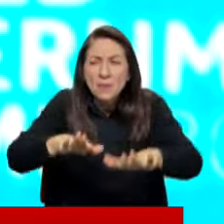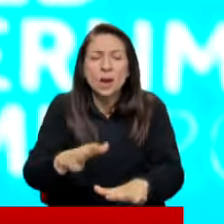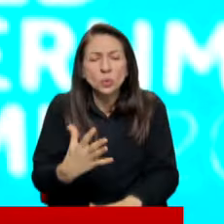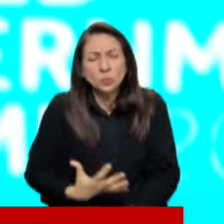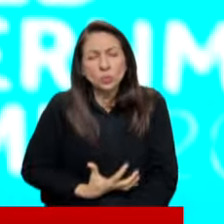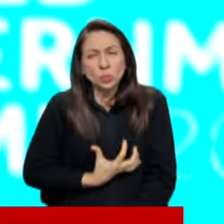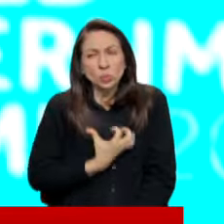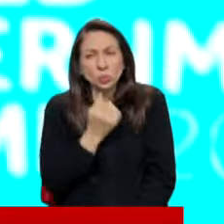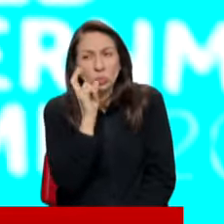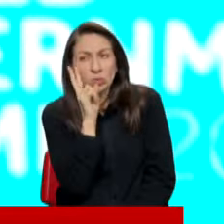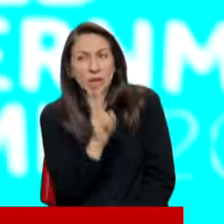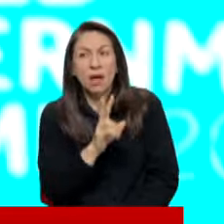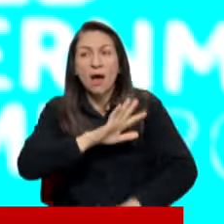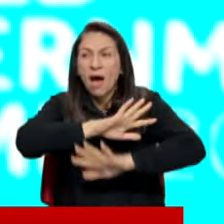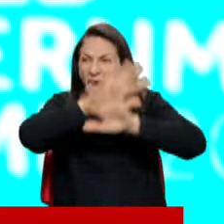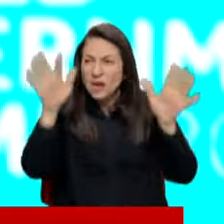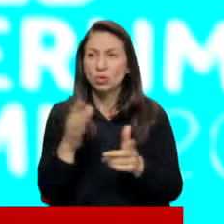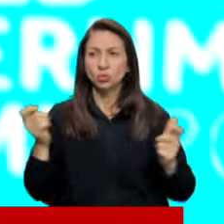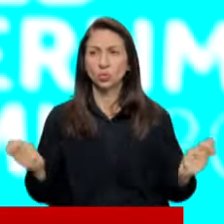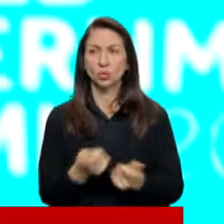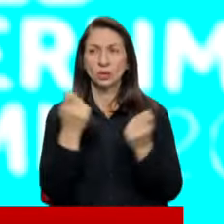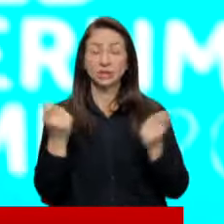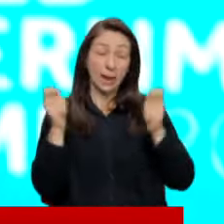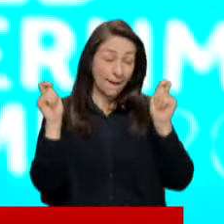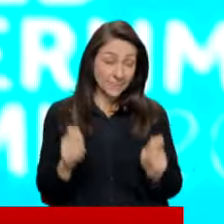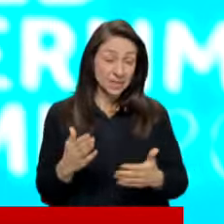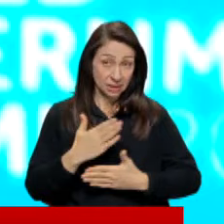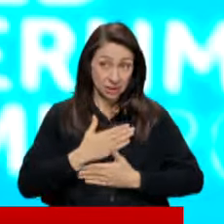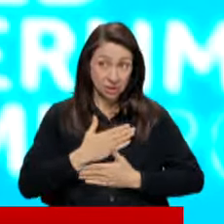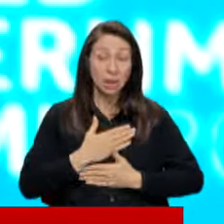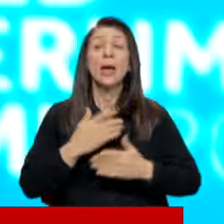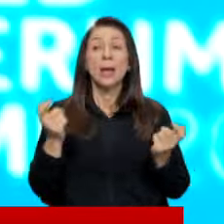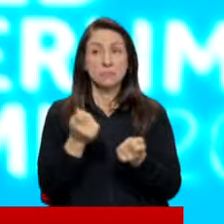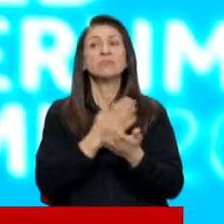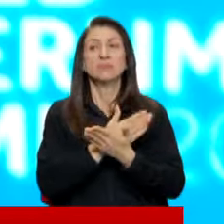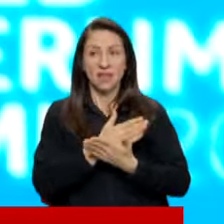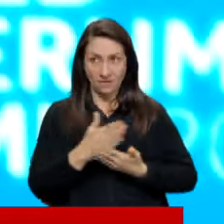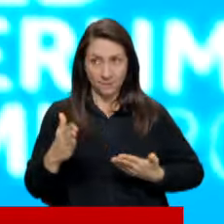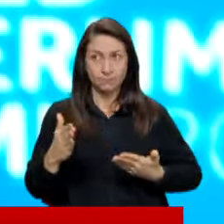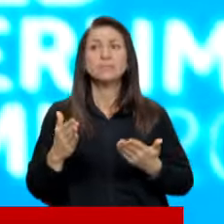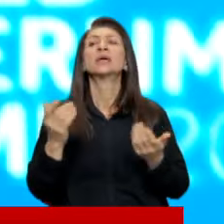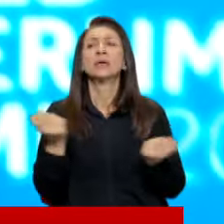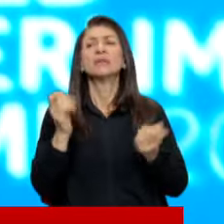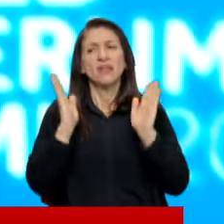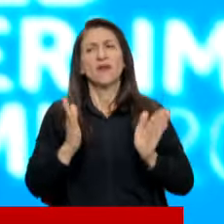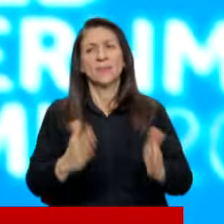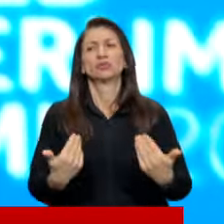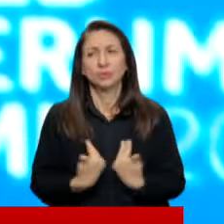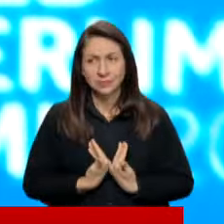trajedi karşısında her türlü çabayı gösterdik, gösteriyoruz ve göstereceğiz.